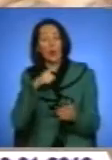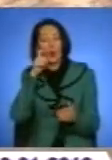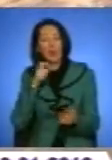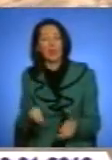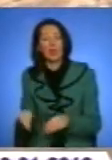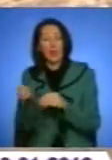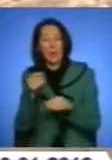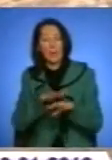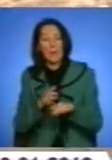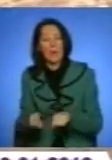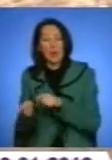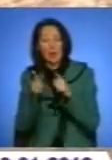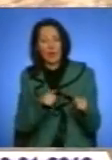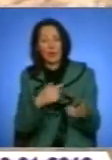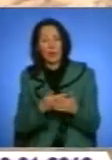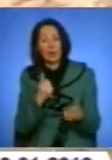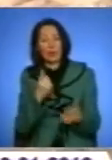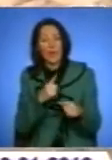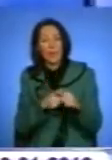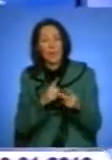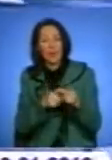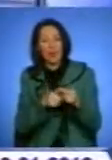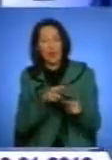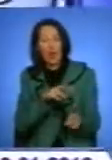перевели майже 1,5 мільярда доларів.